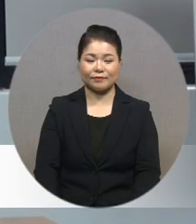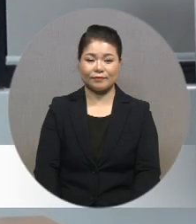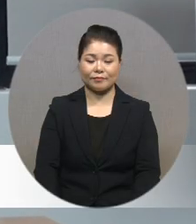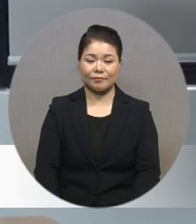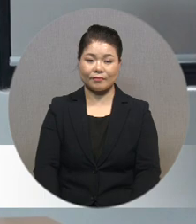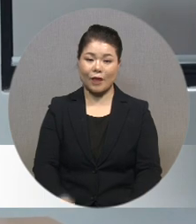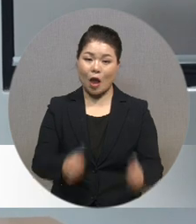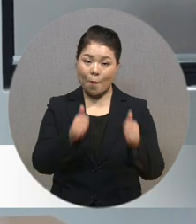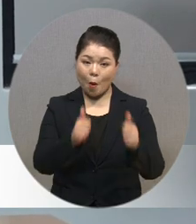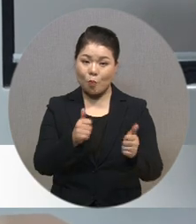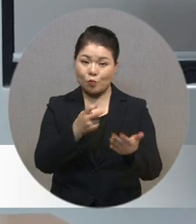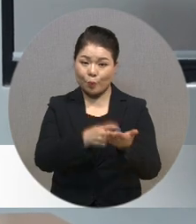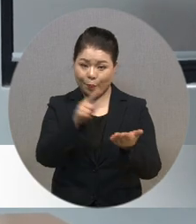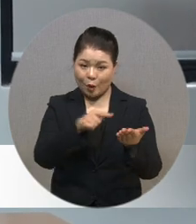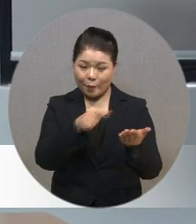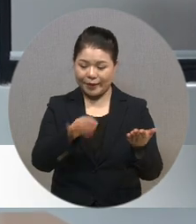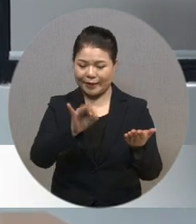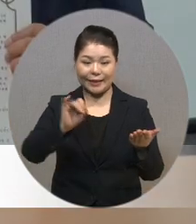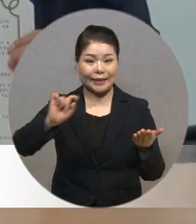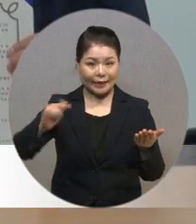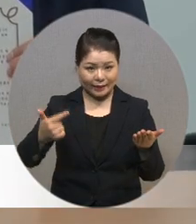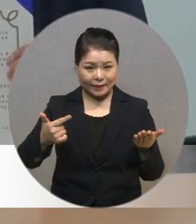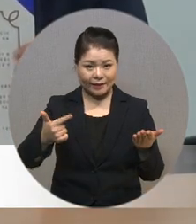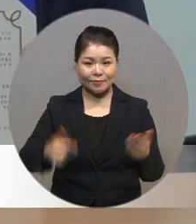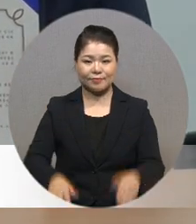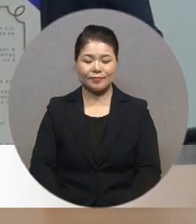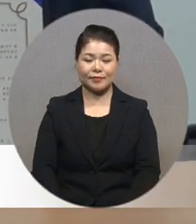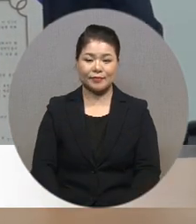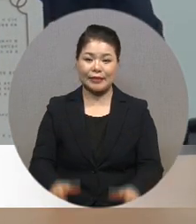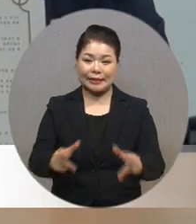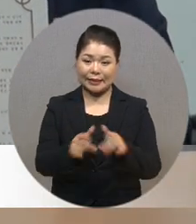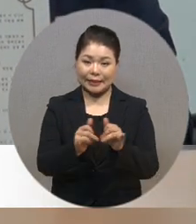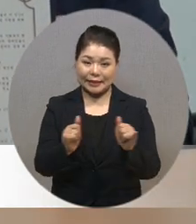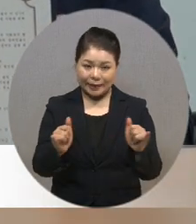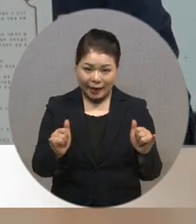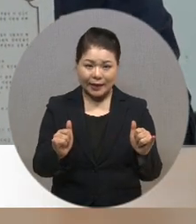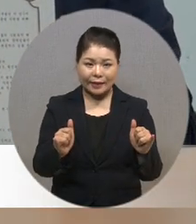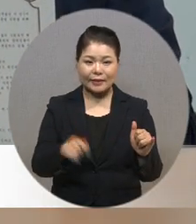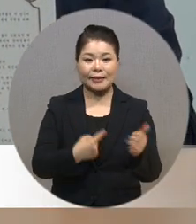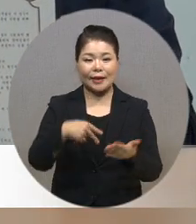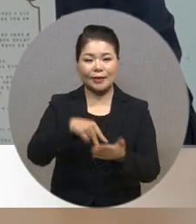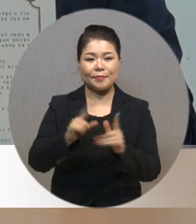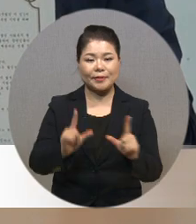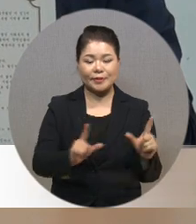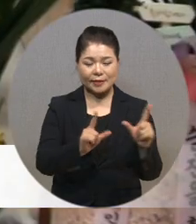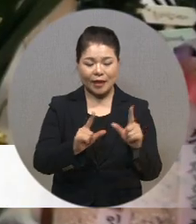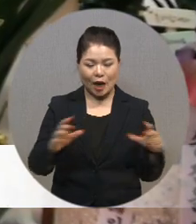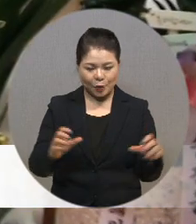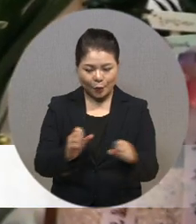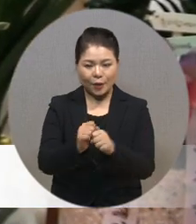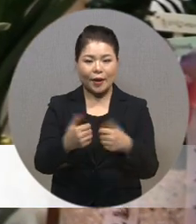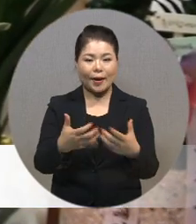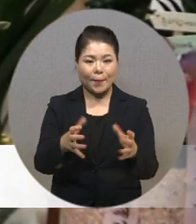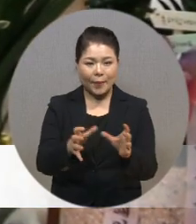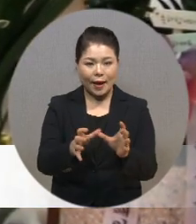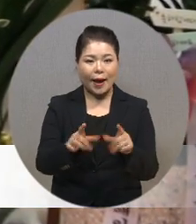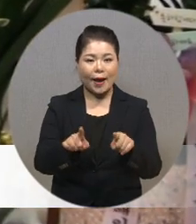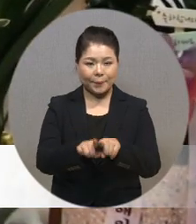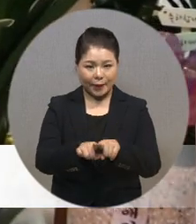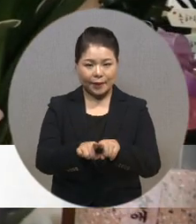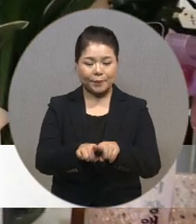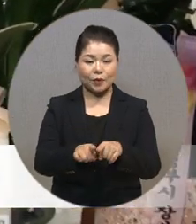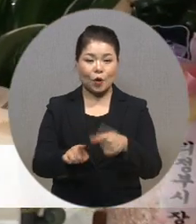법무법인 이인은 지난달 31일에는 경기도 장애인 자립생활 총연합회와의 업무 협약을, 지난